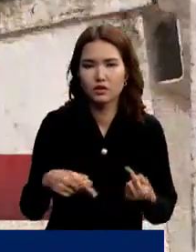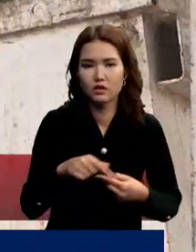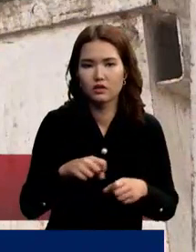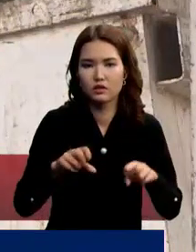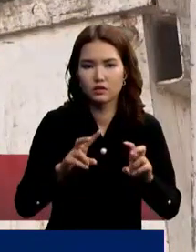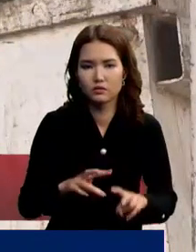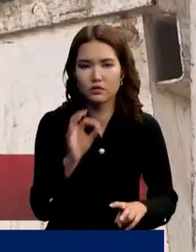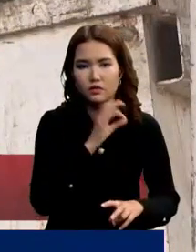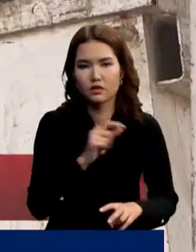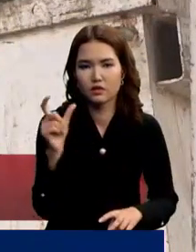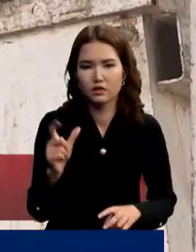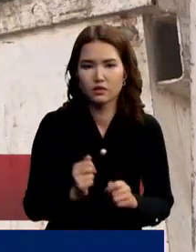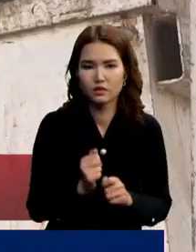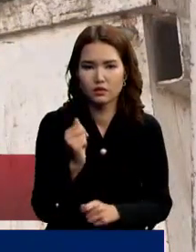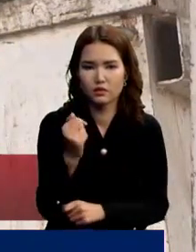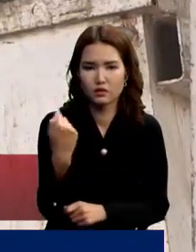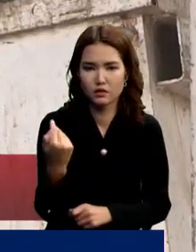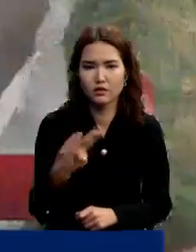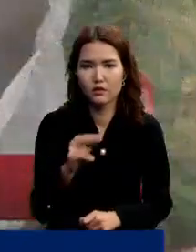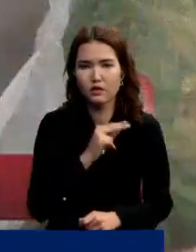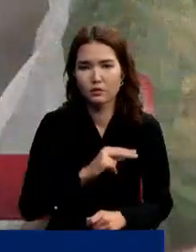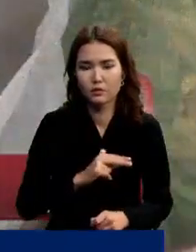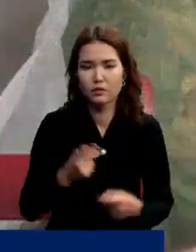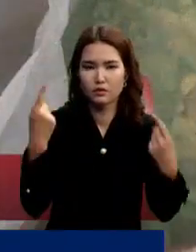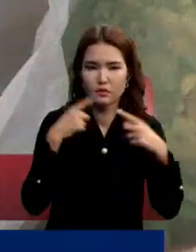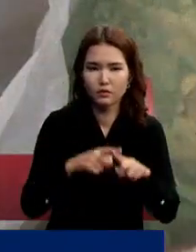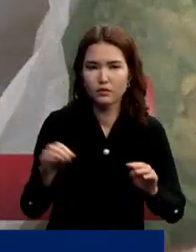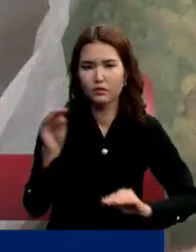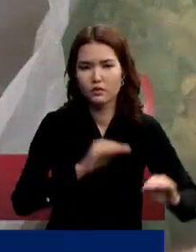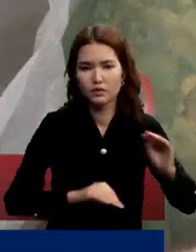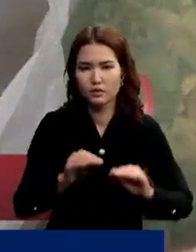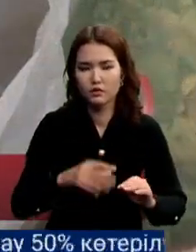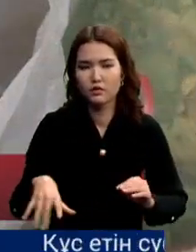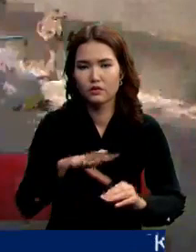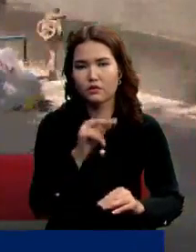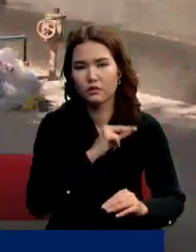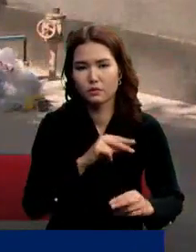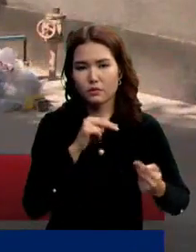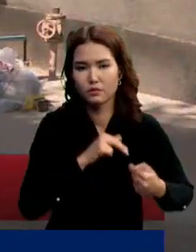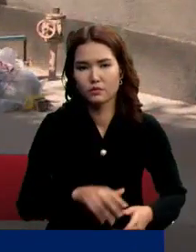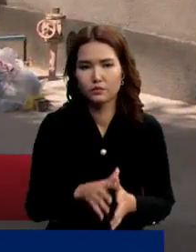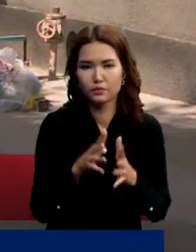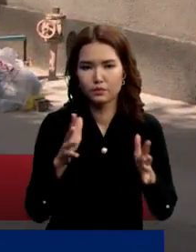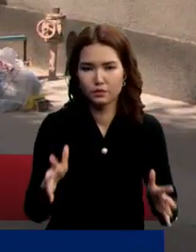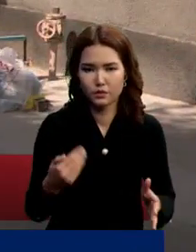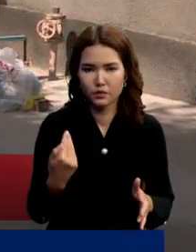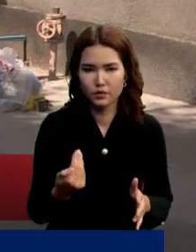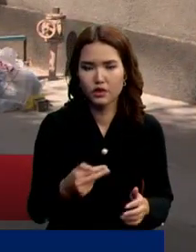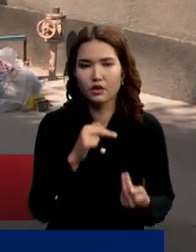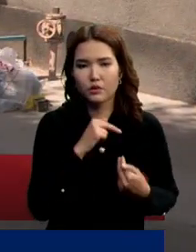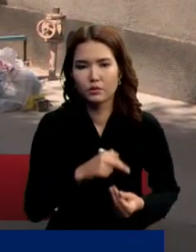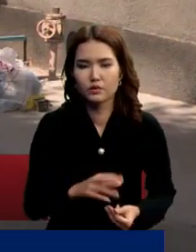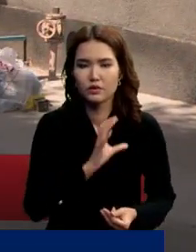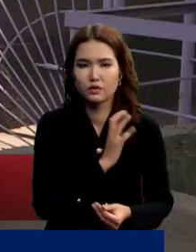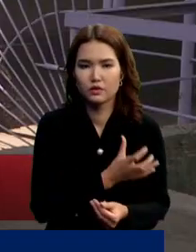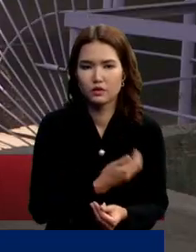ждут приезда мусоровозов. Горы мусора в мегаполисе стали расти тогда, когда компании, которые много лет отвечали за очистку улиц и вывоз ТБО,